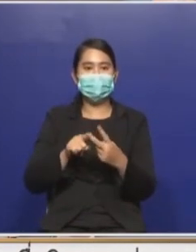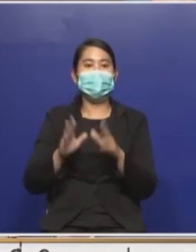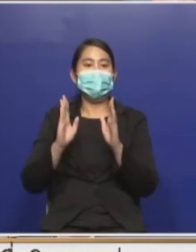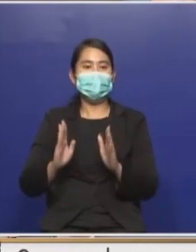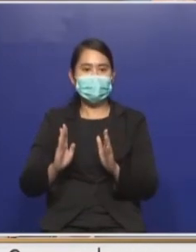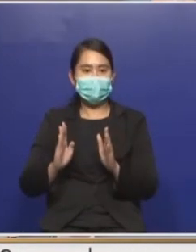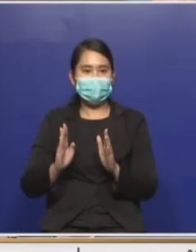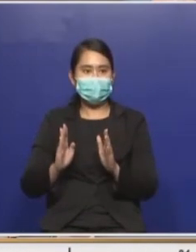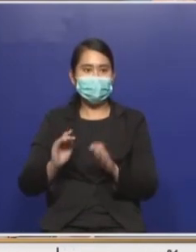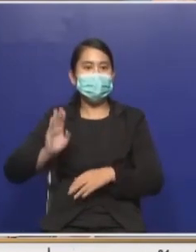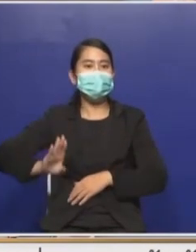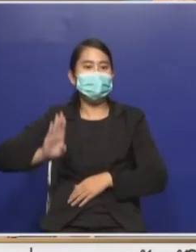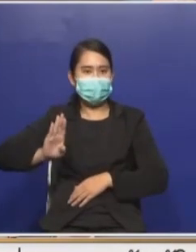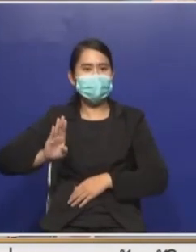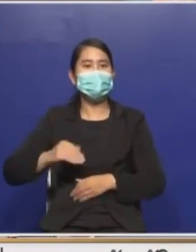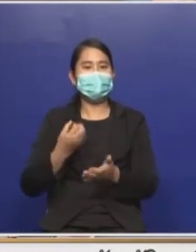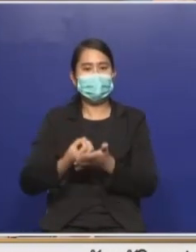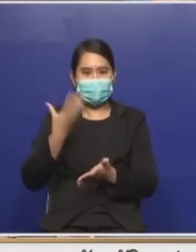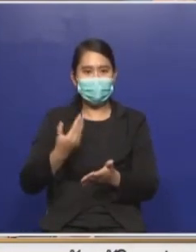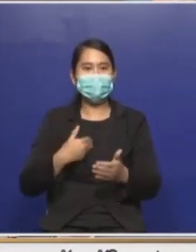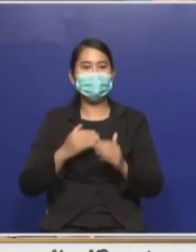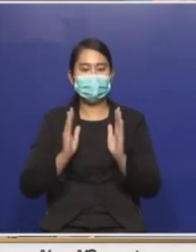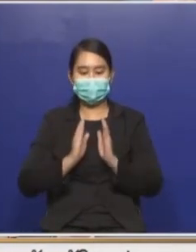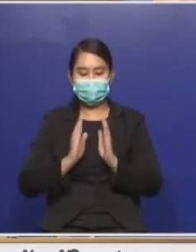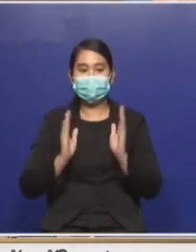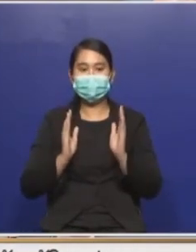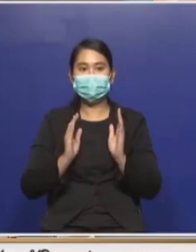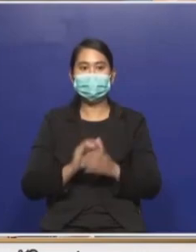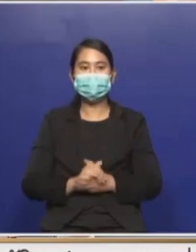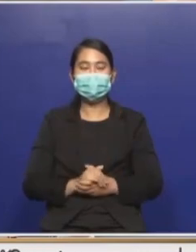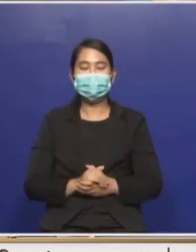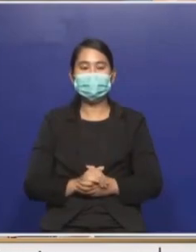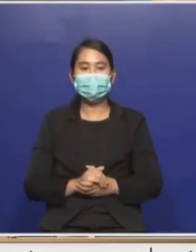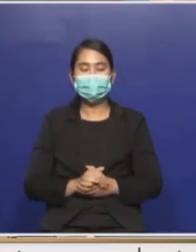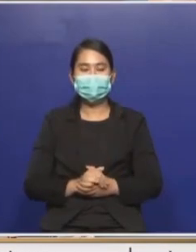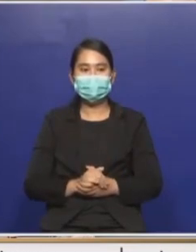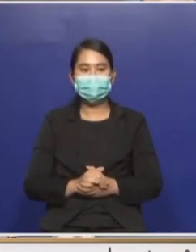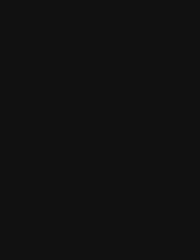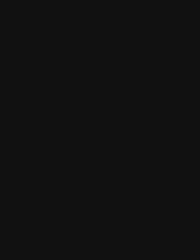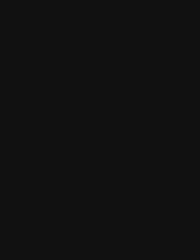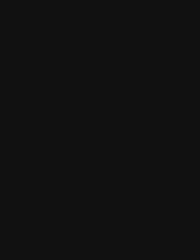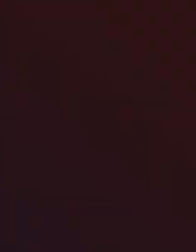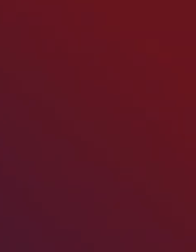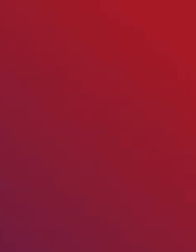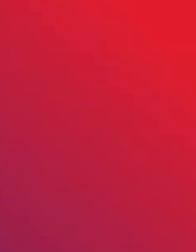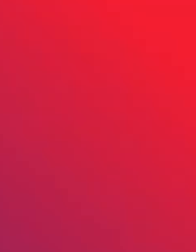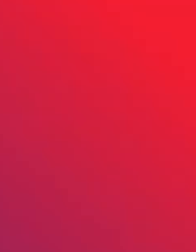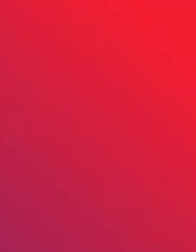นี่แหละครับสองคนนี้ร่ำรวยขอบคุณครับท่านประธานครับ ครับขอบคุณนะครับ